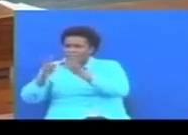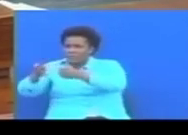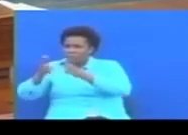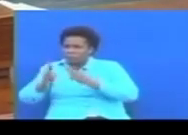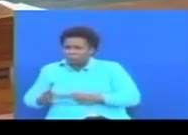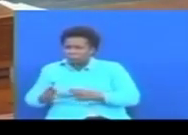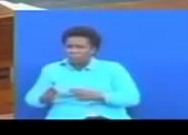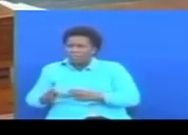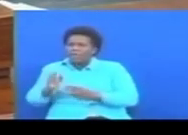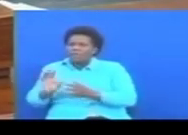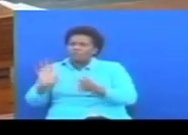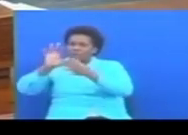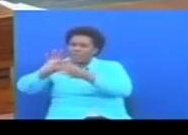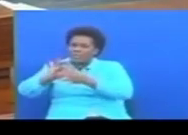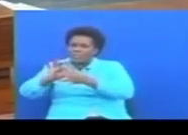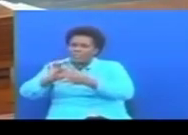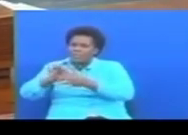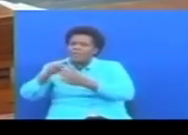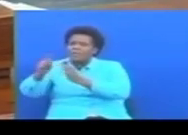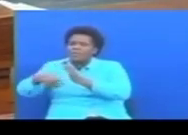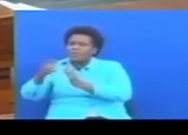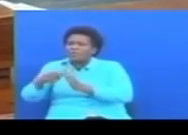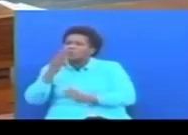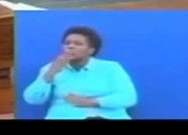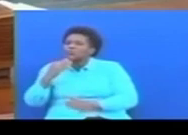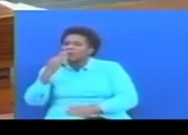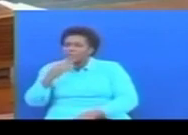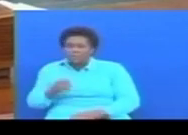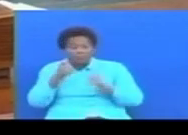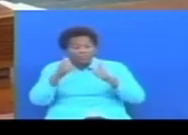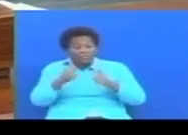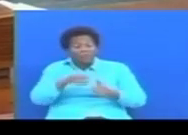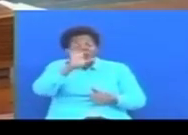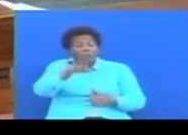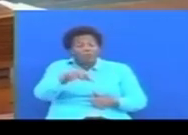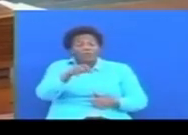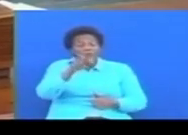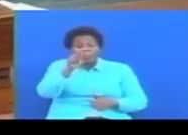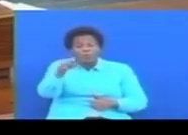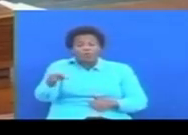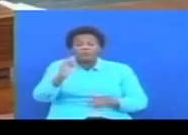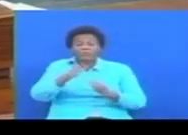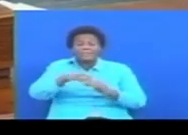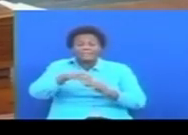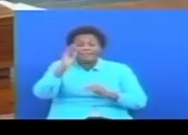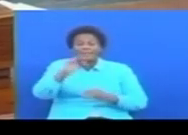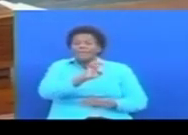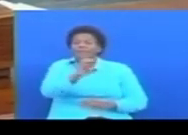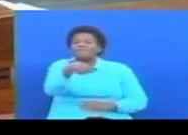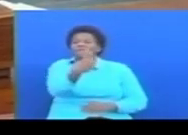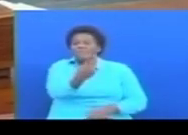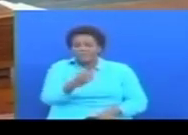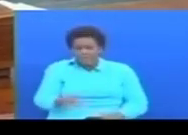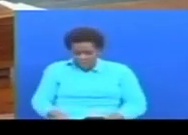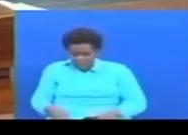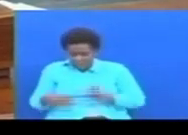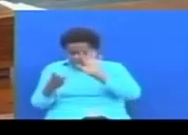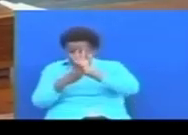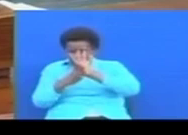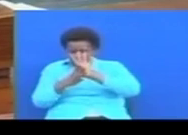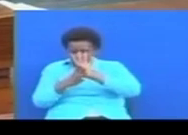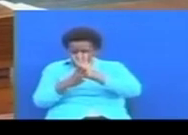sasa. Wakulima zaidi ya 2,000 wanatarajiwa kunufaika na uwekezaji huo. Nane, kukamilisha ujenzi wa mtambo